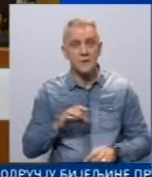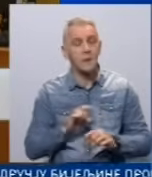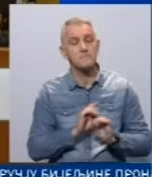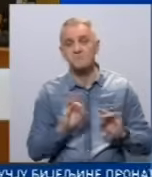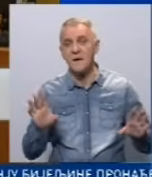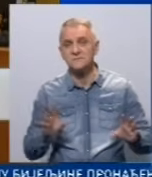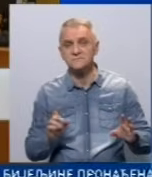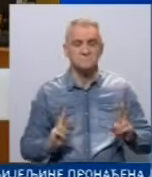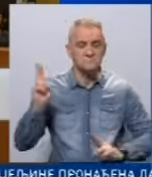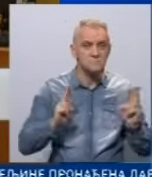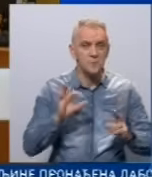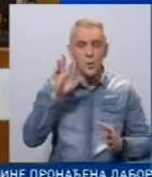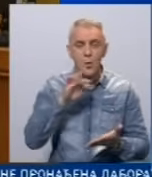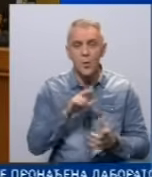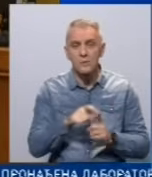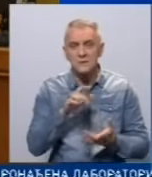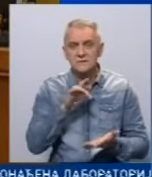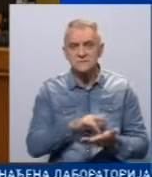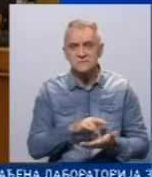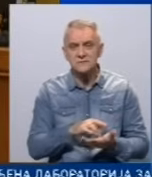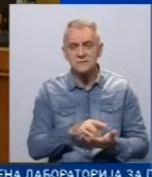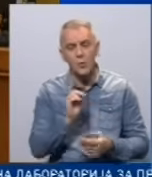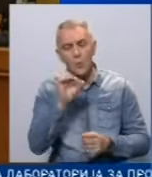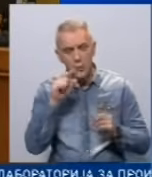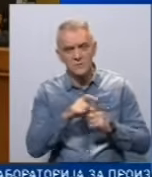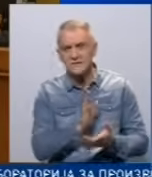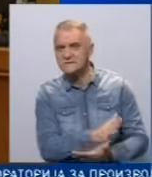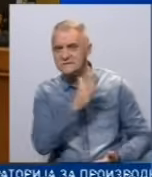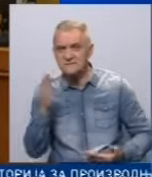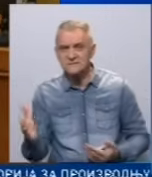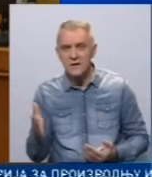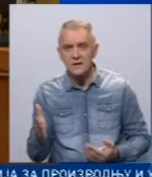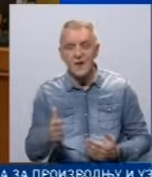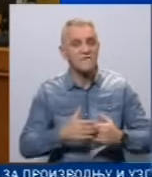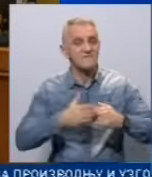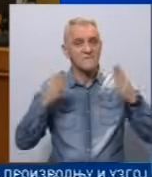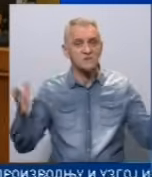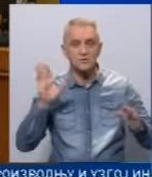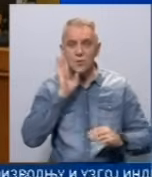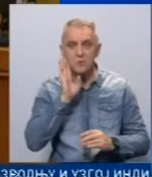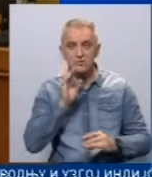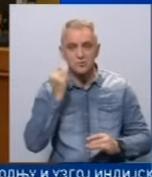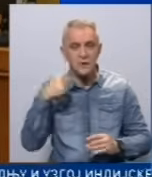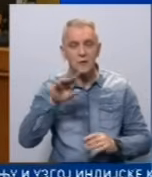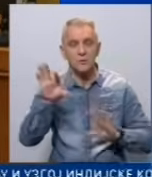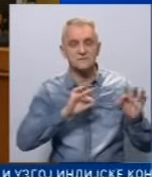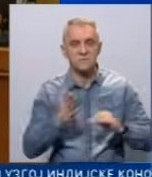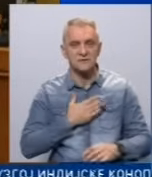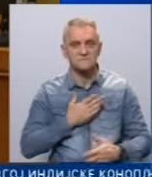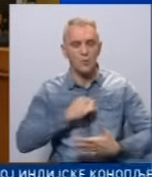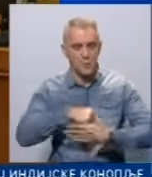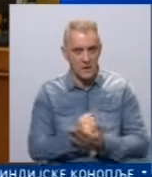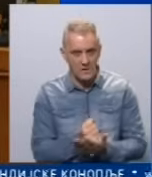preglasavanja od sredine, već od strane većinskog bošnjačkog naroda izabere svog